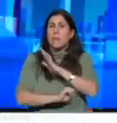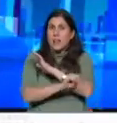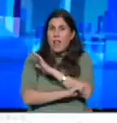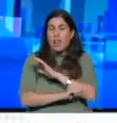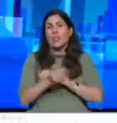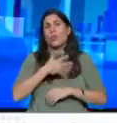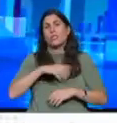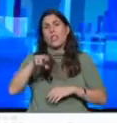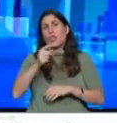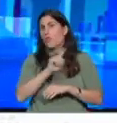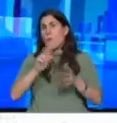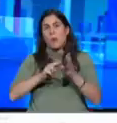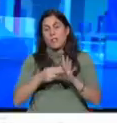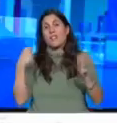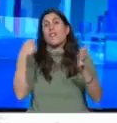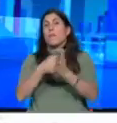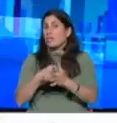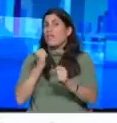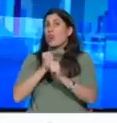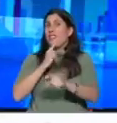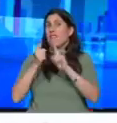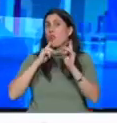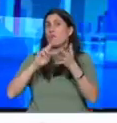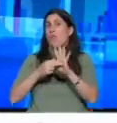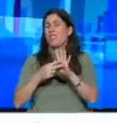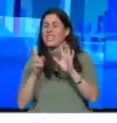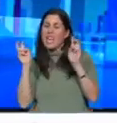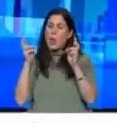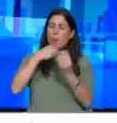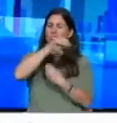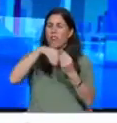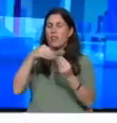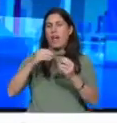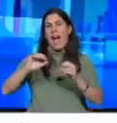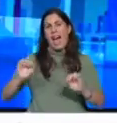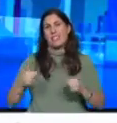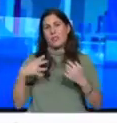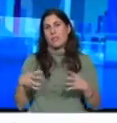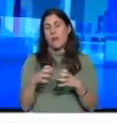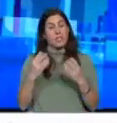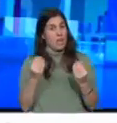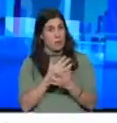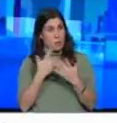להיות א-פוליטית וניטרלית, ובסופו של דבר מקיים דיון פוליטי במכבסת מילים של אקטיביזם חברתי. הדברים ברורים, בן